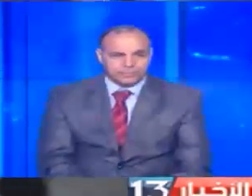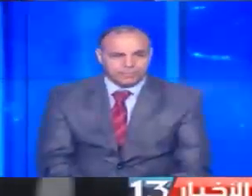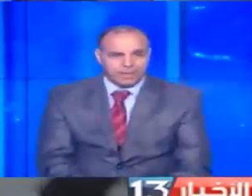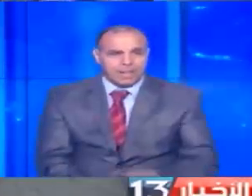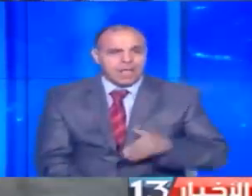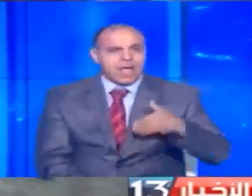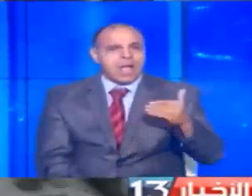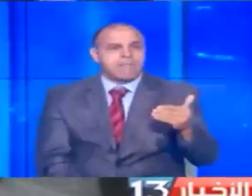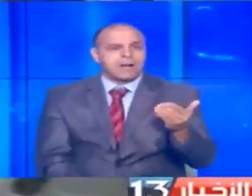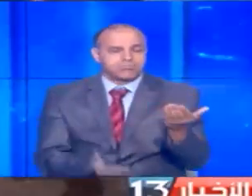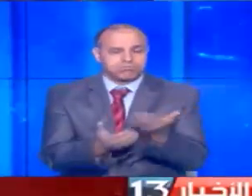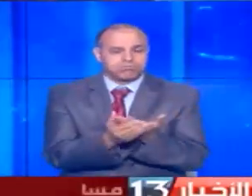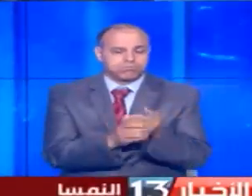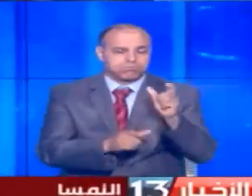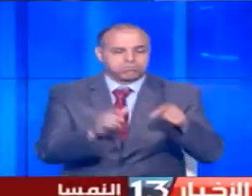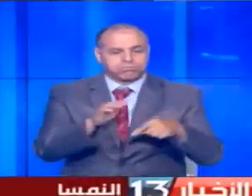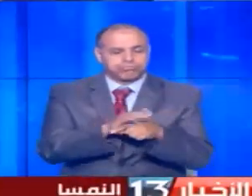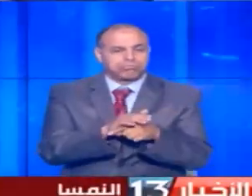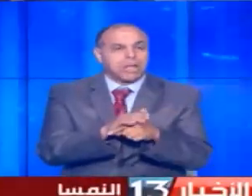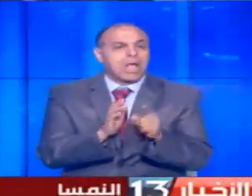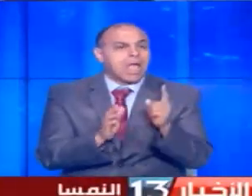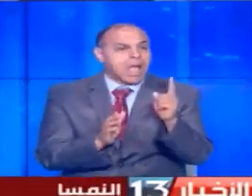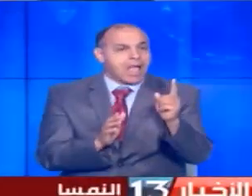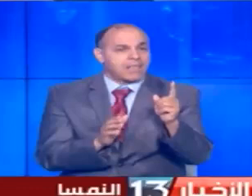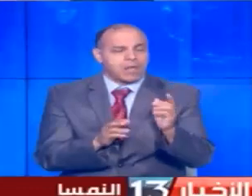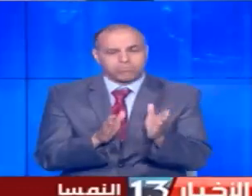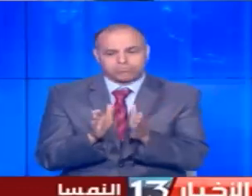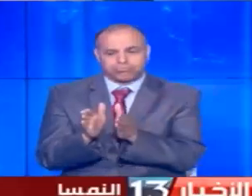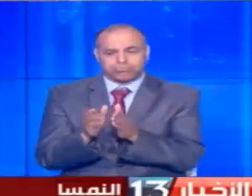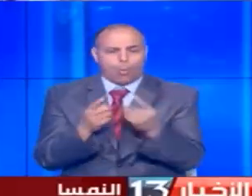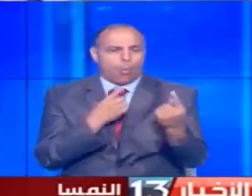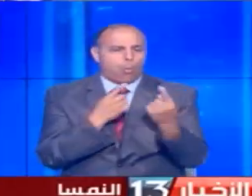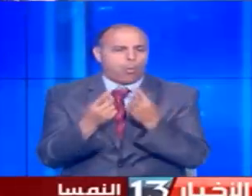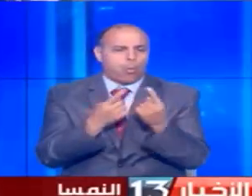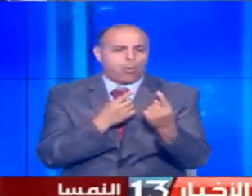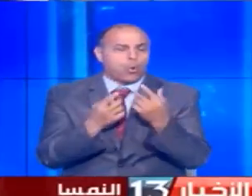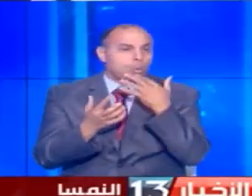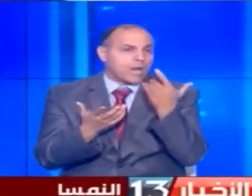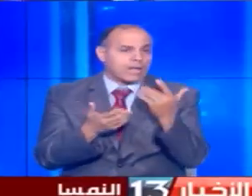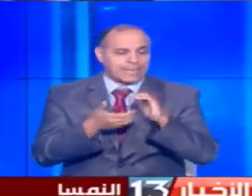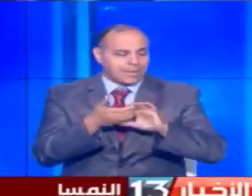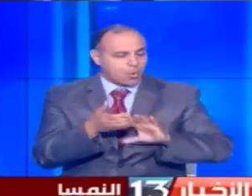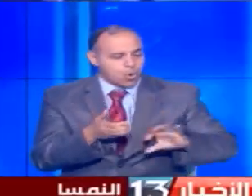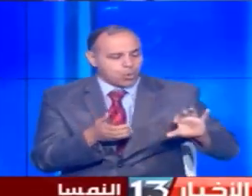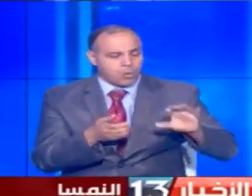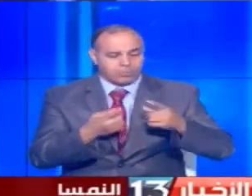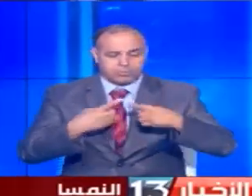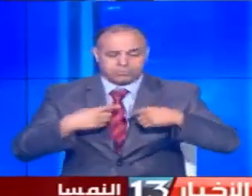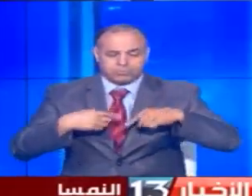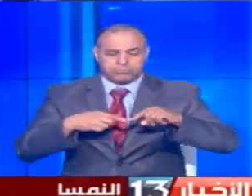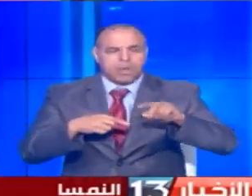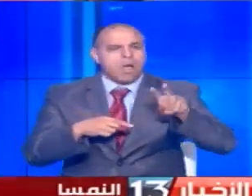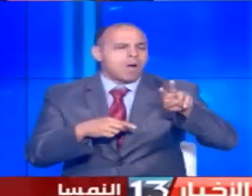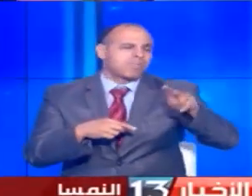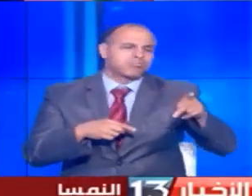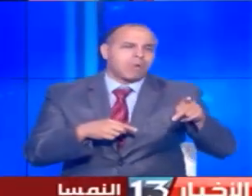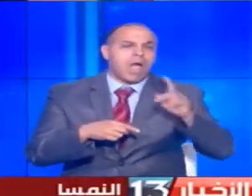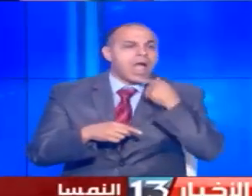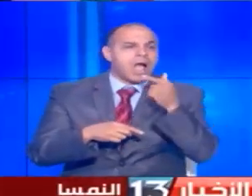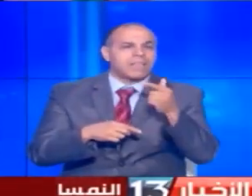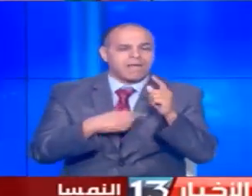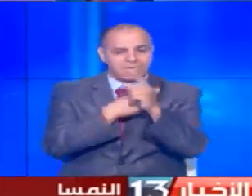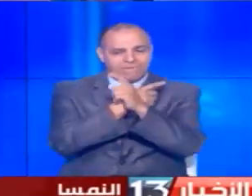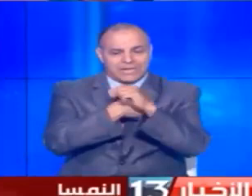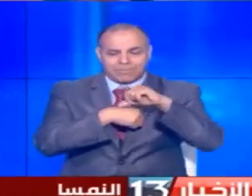بعدما استأثر ملف الهجرة غير النظامية بالحيز الأكبر من نقاشات قادة الاتحاد الأوروبي في القمة غير الرسمية بسلزبرغ